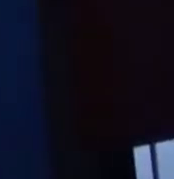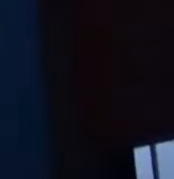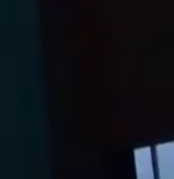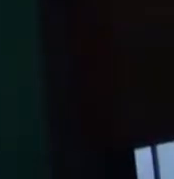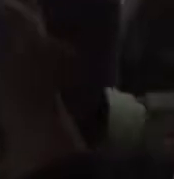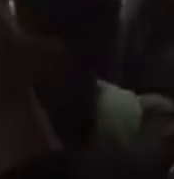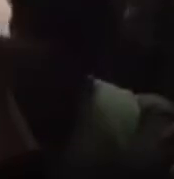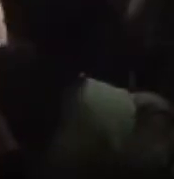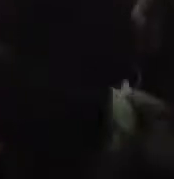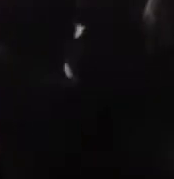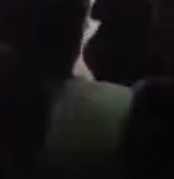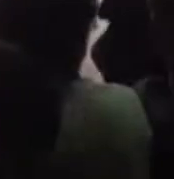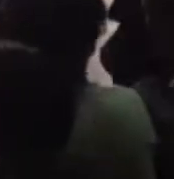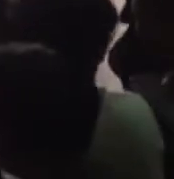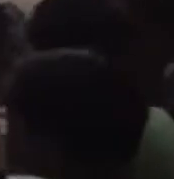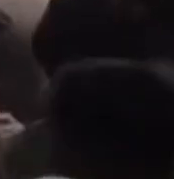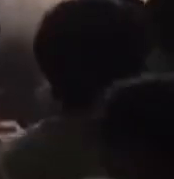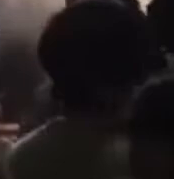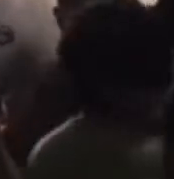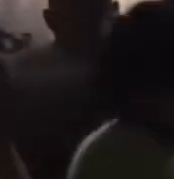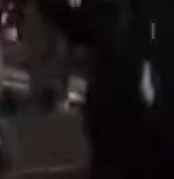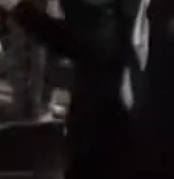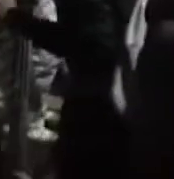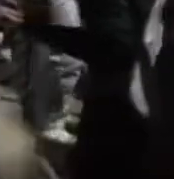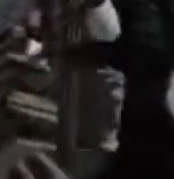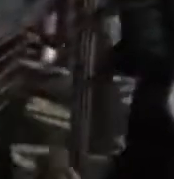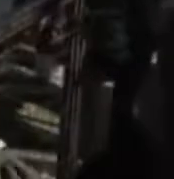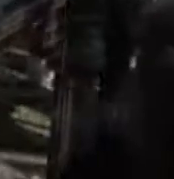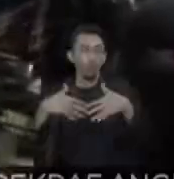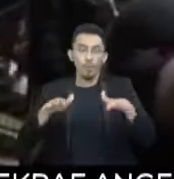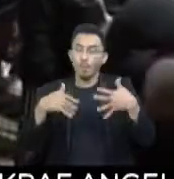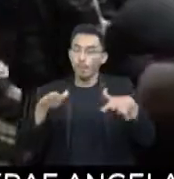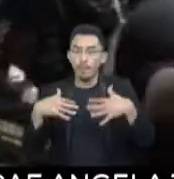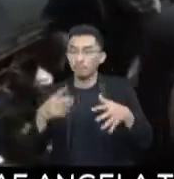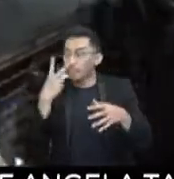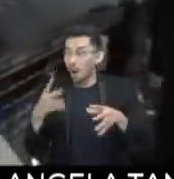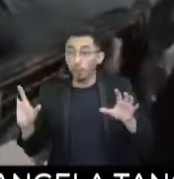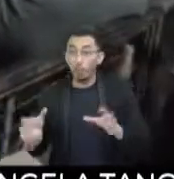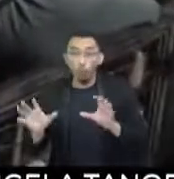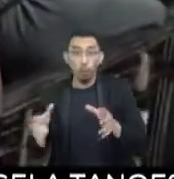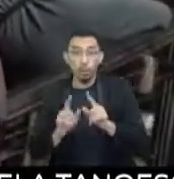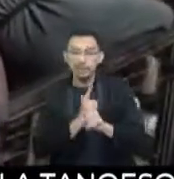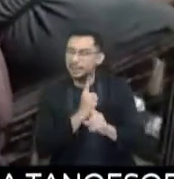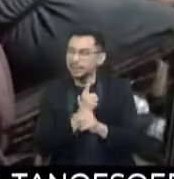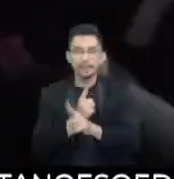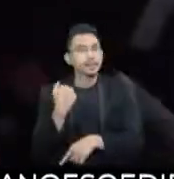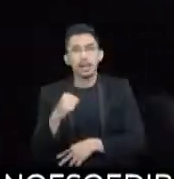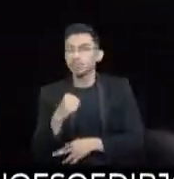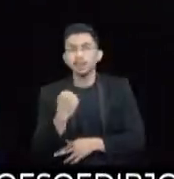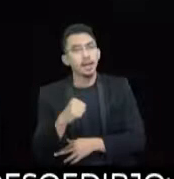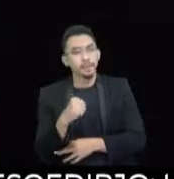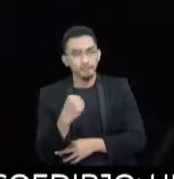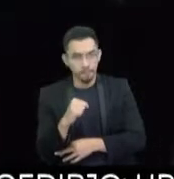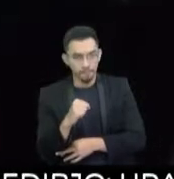Aparat kepolisian akhirnya membubarkan konser lantaran menimbulkan kerumunan dan nyaris tidak ada jaga jarak. Selain itu, sebagian besar penonton